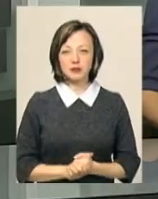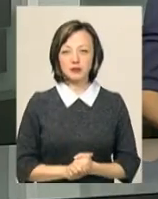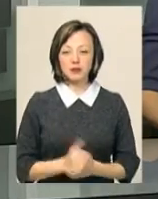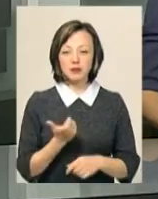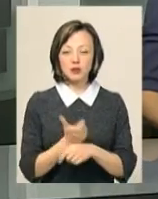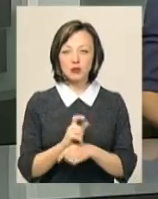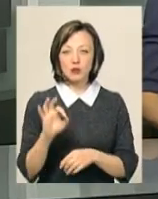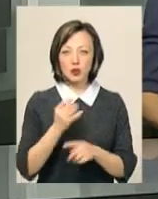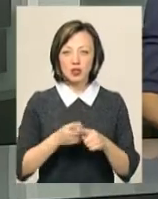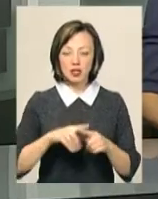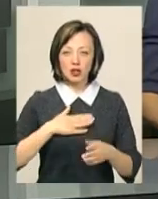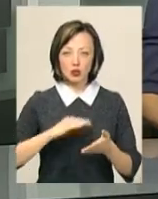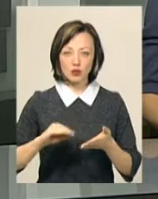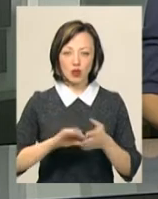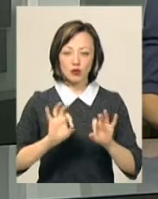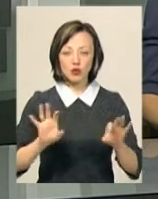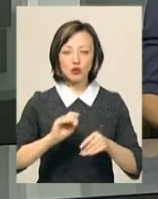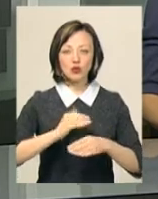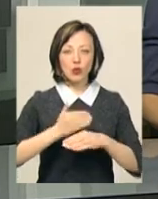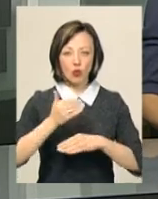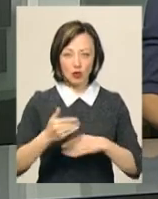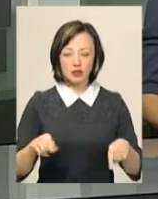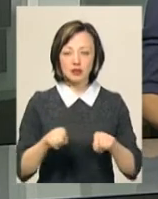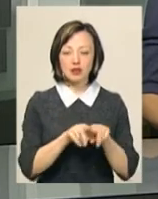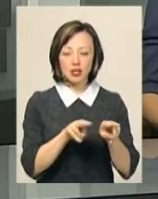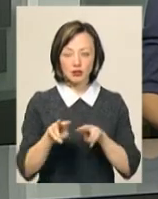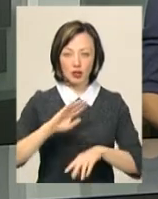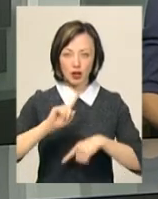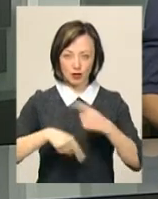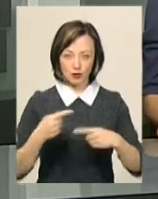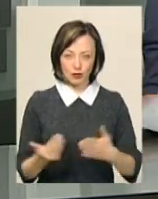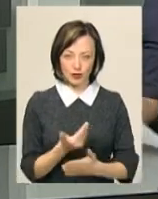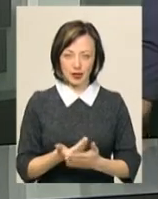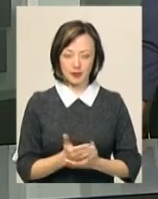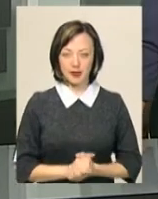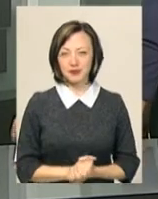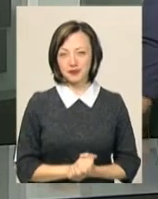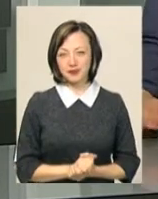про це мій колега Юрій Курочка розповість згодом, теж та за нашими наступними ефірами.